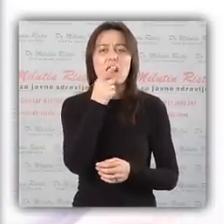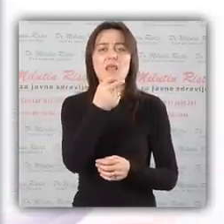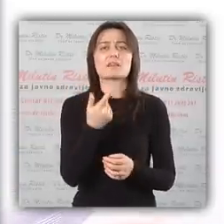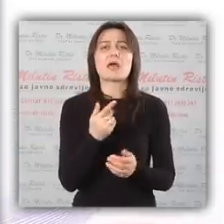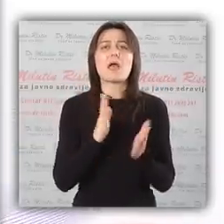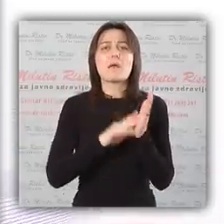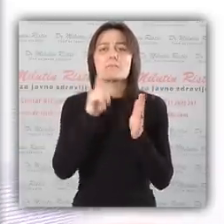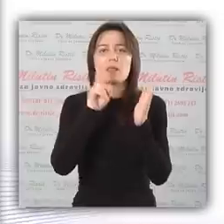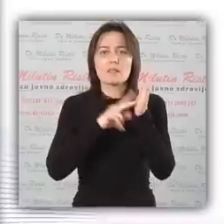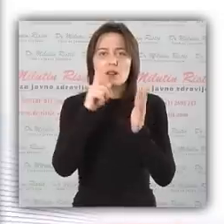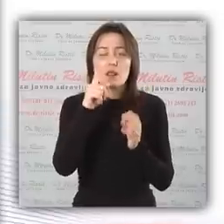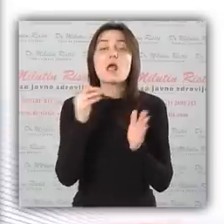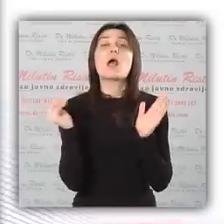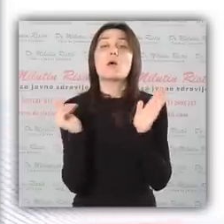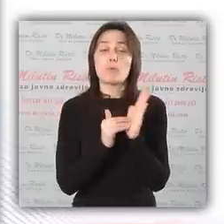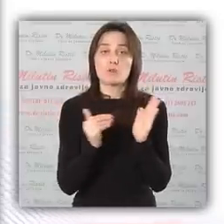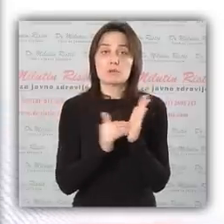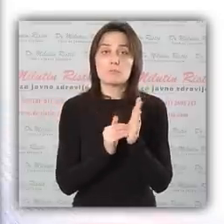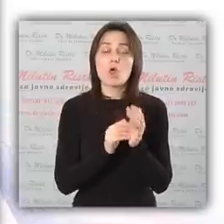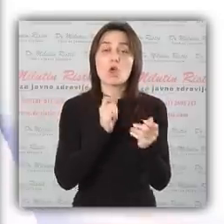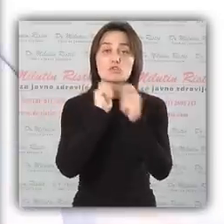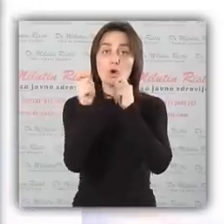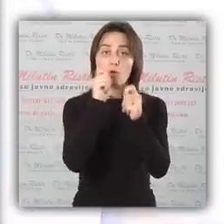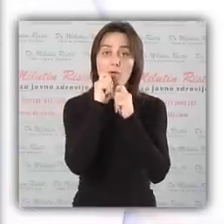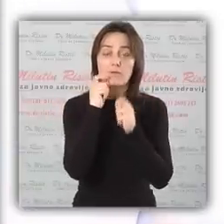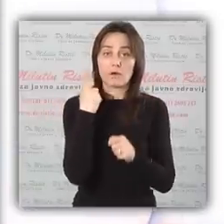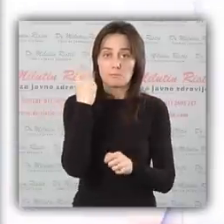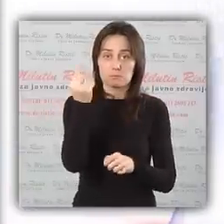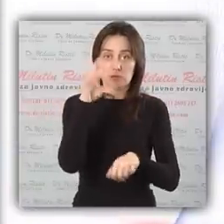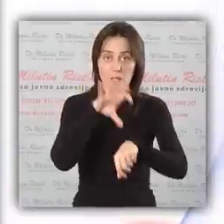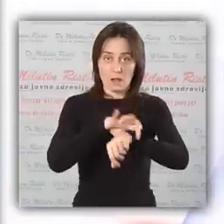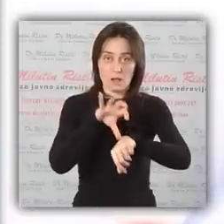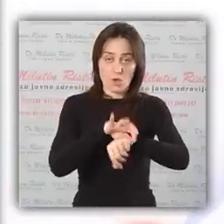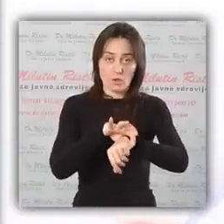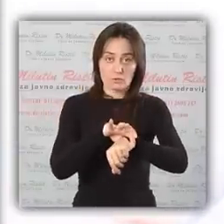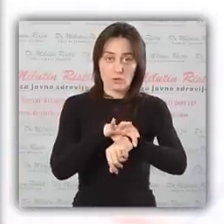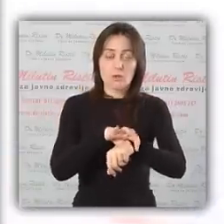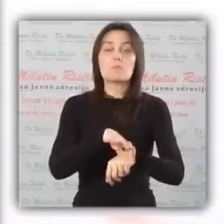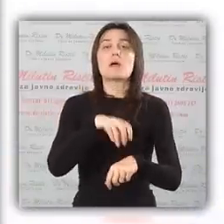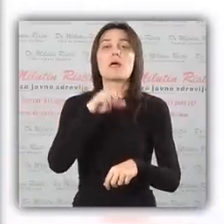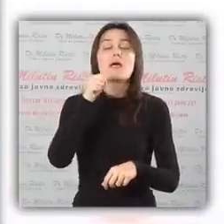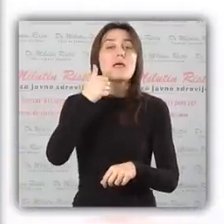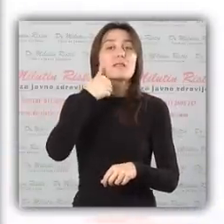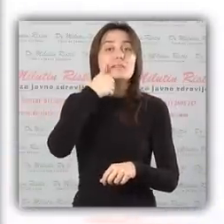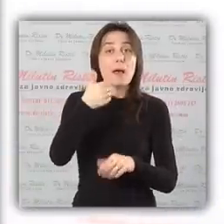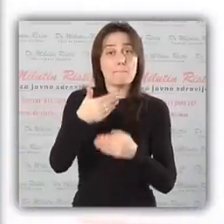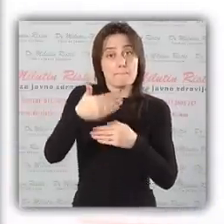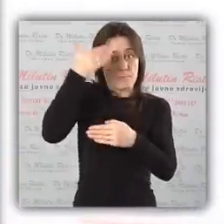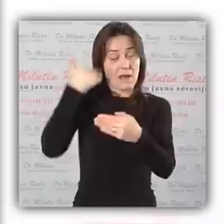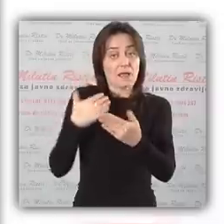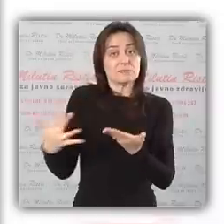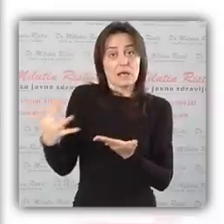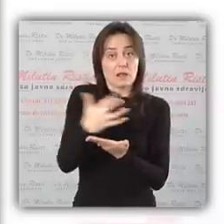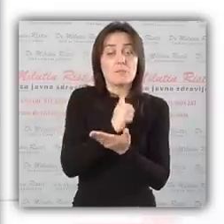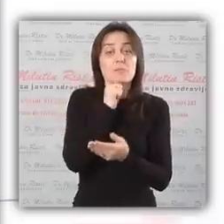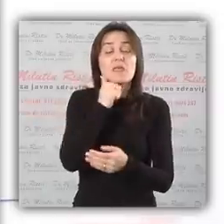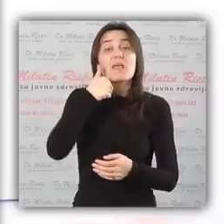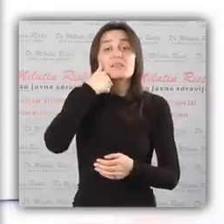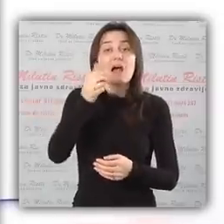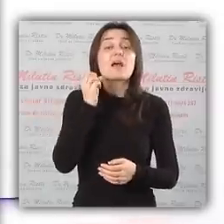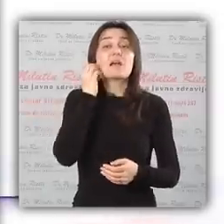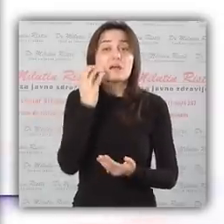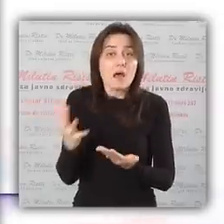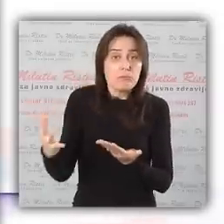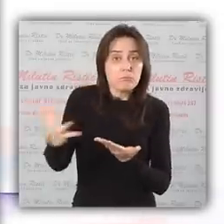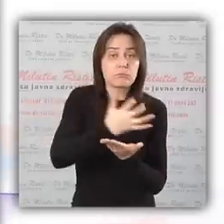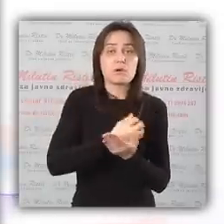vanilmandelična kiselina, kateholamini, potrebno je u dogovoru sa ordinirajućim lekarom dan pre sakupljanja